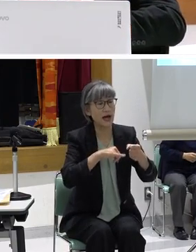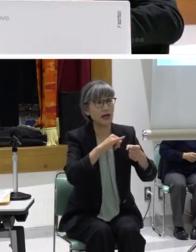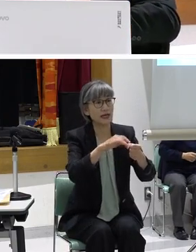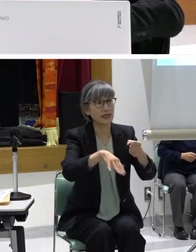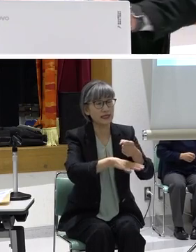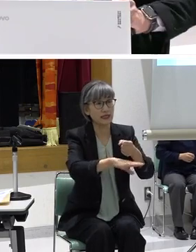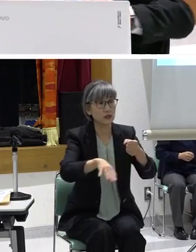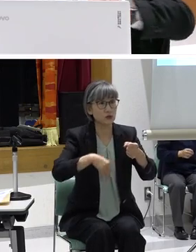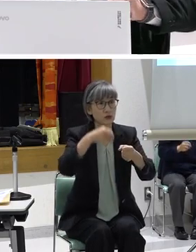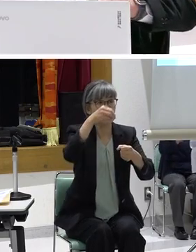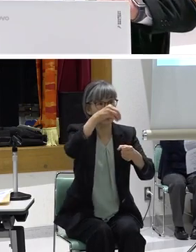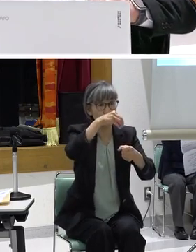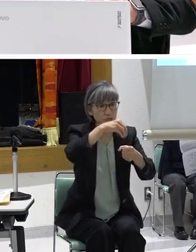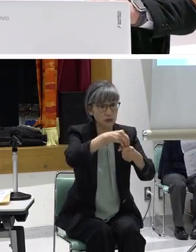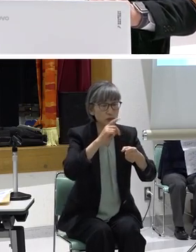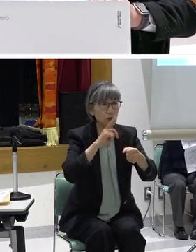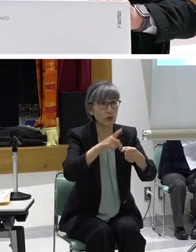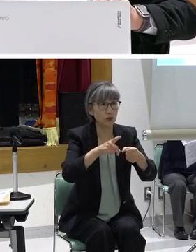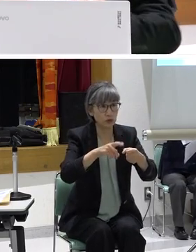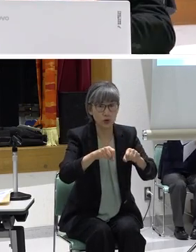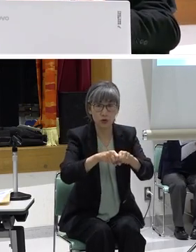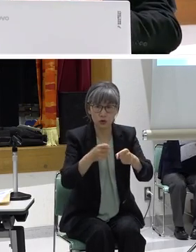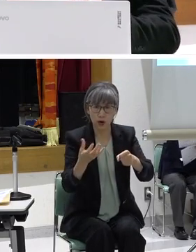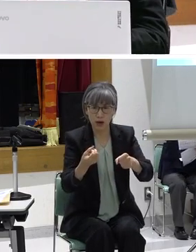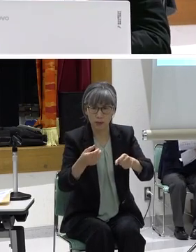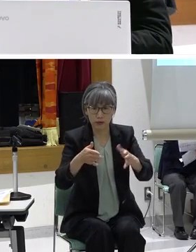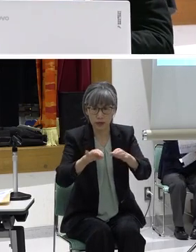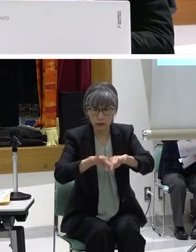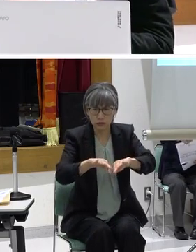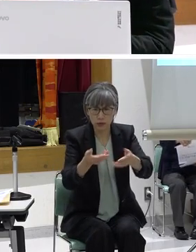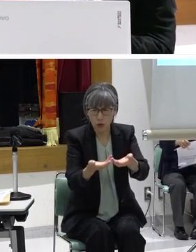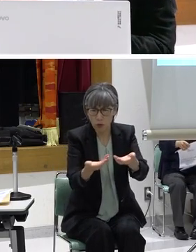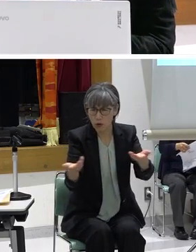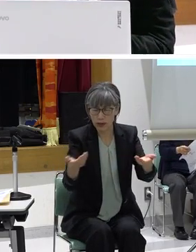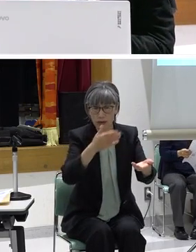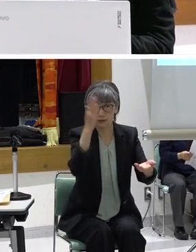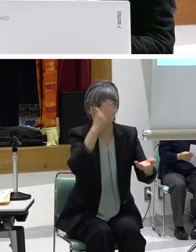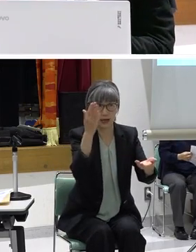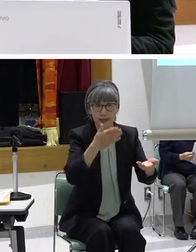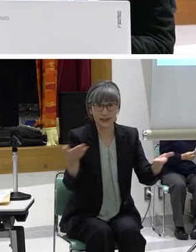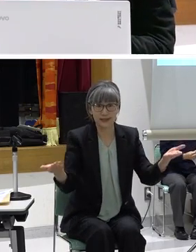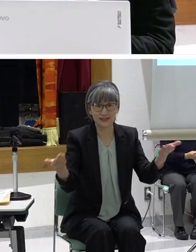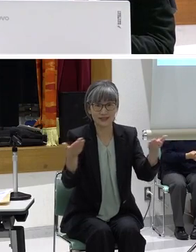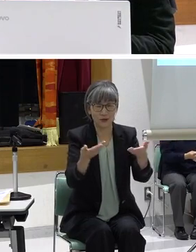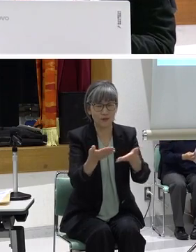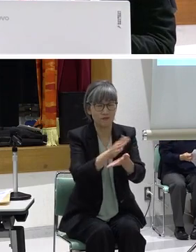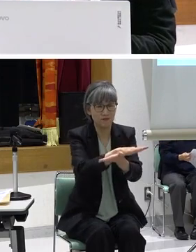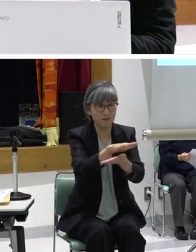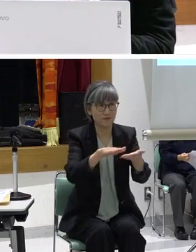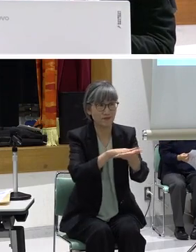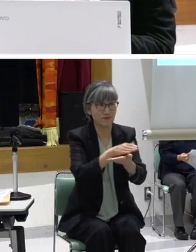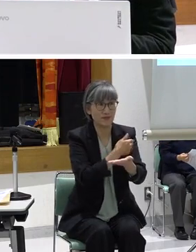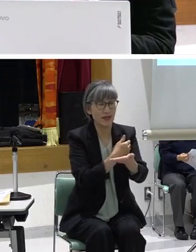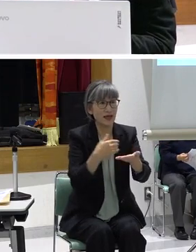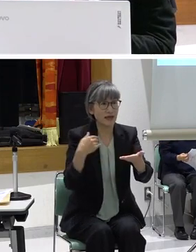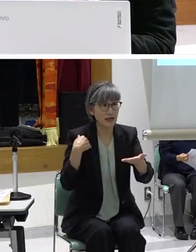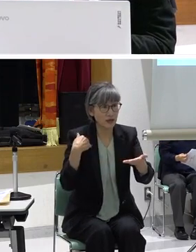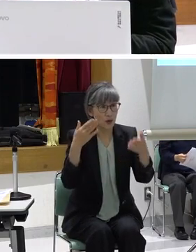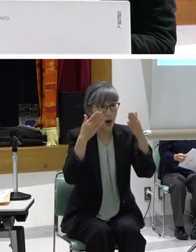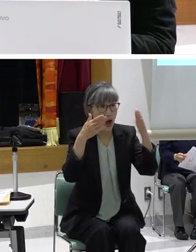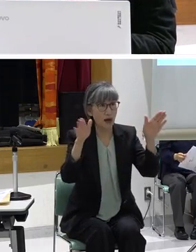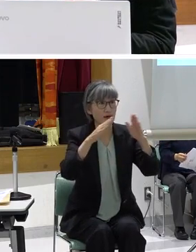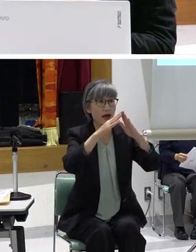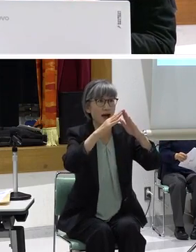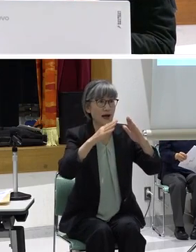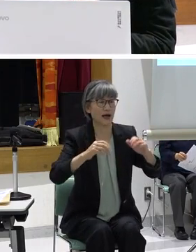障害のない人と分けられない、一緒にアクセシブルでインクルーシブな博覧会にしていく